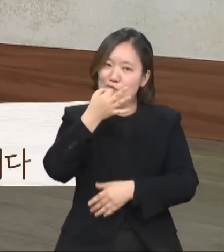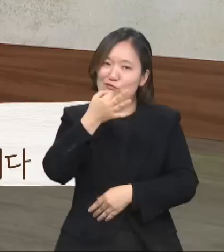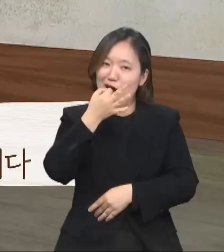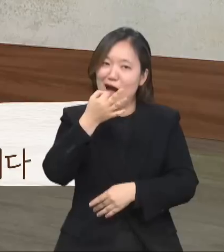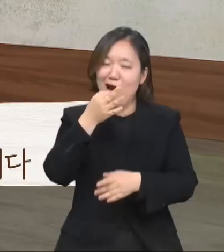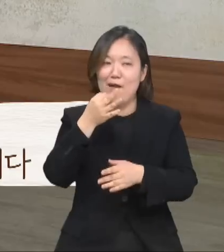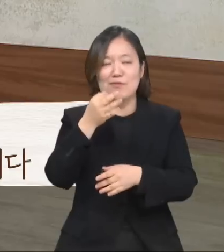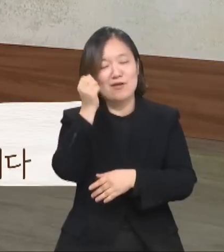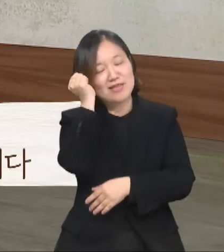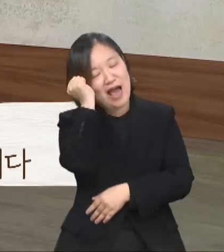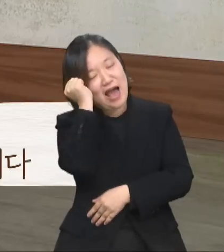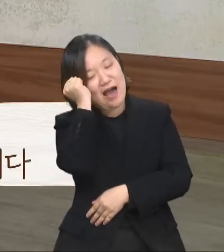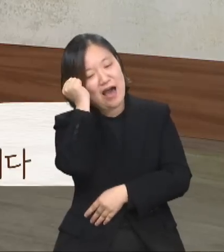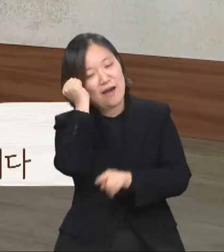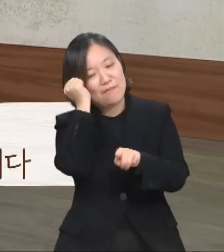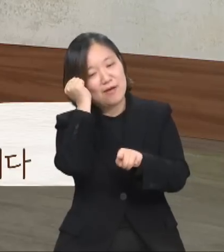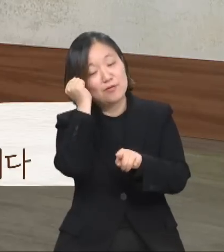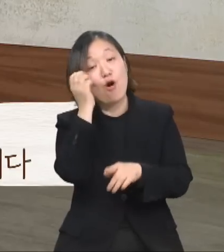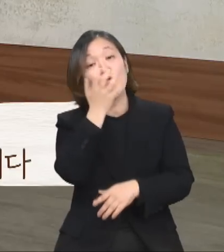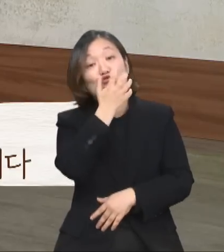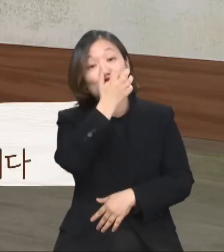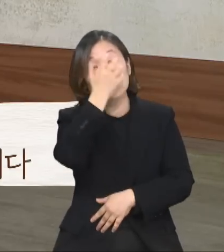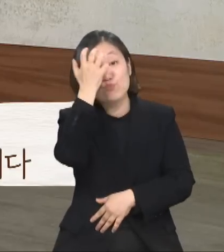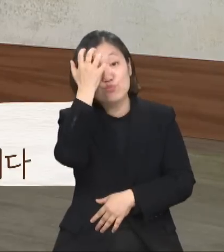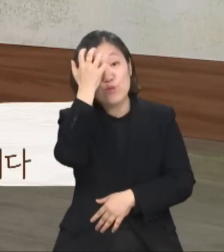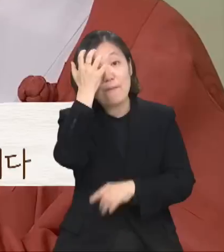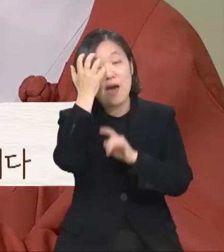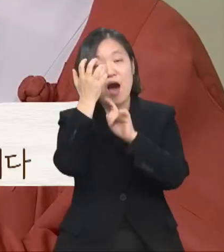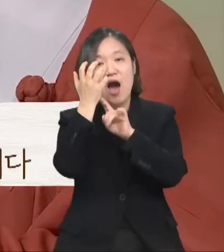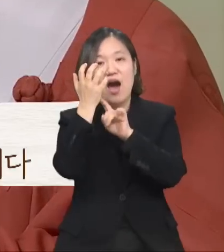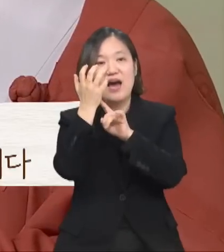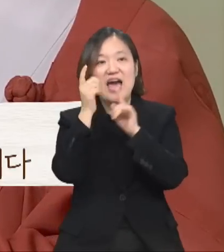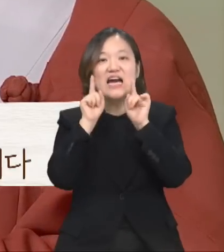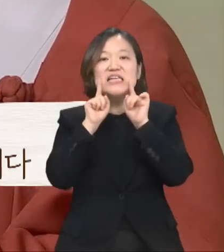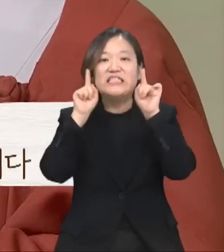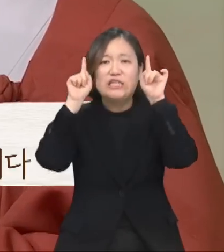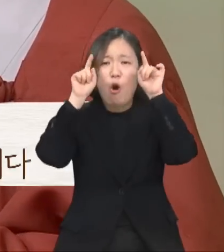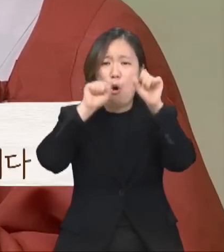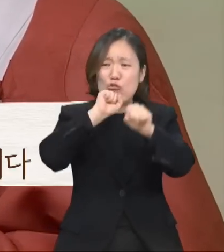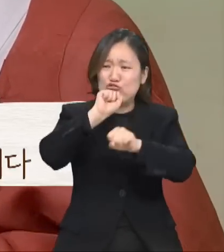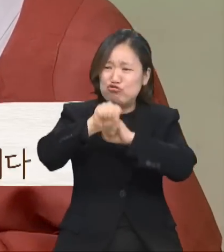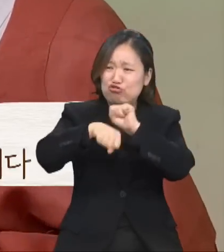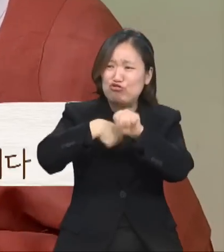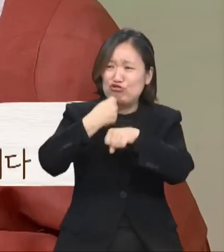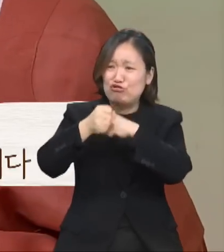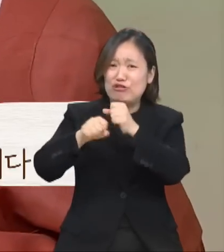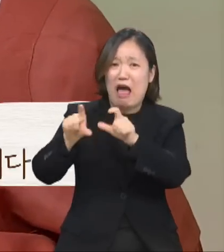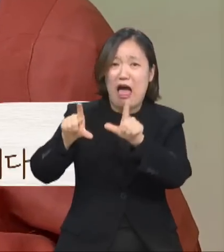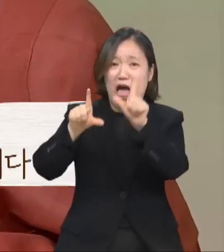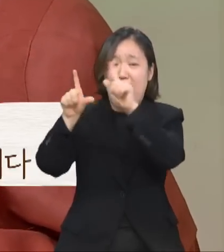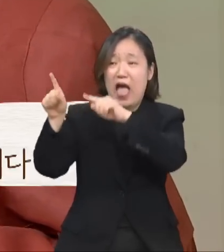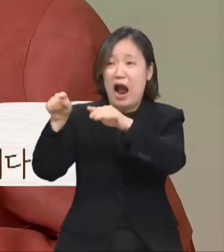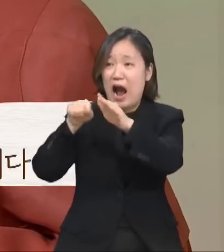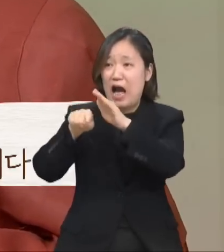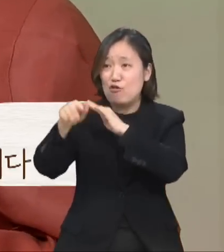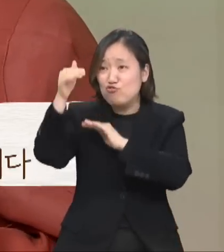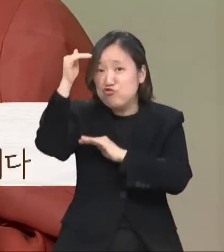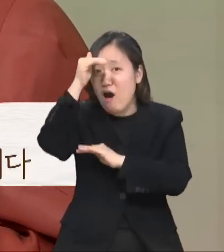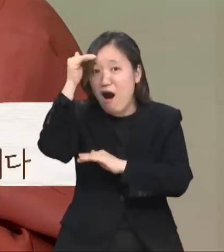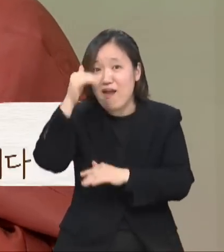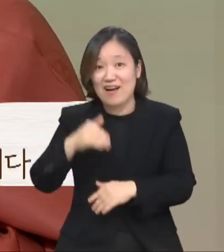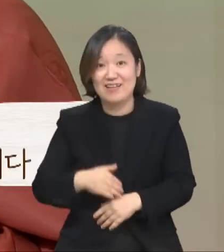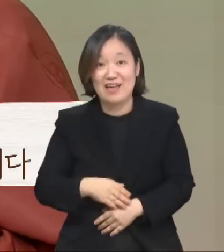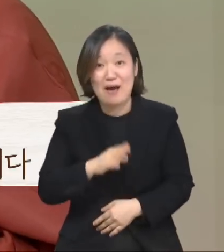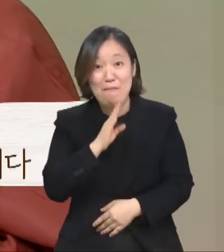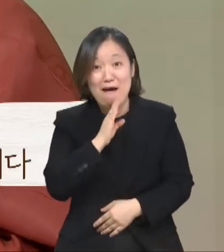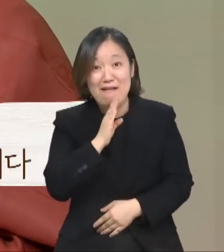들면 꿈속에서 지옥 축생 아슈라세계를 구경하기도 했습니다 참